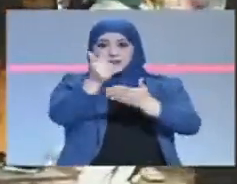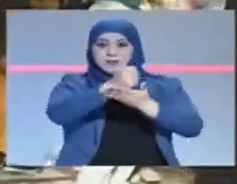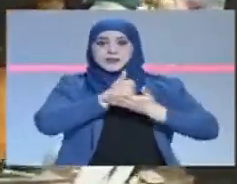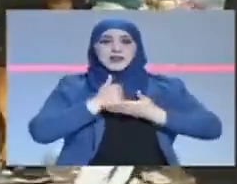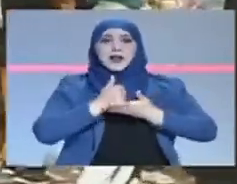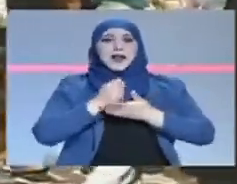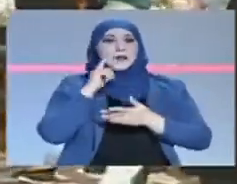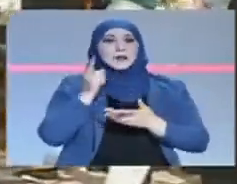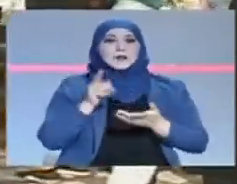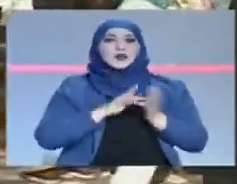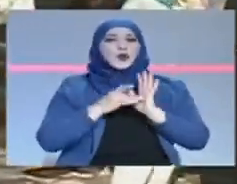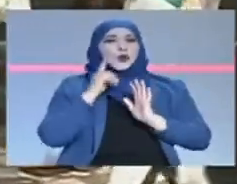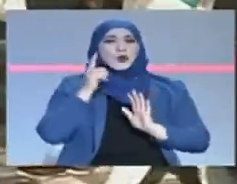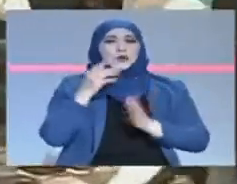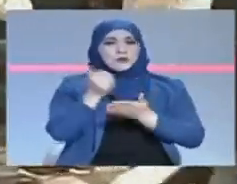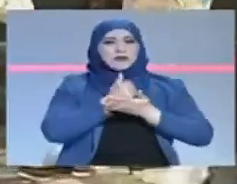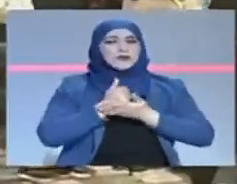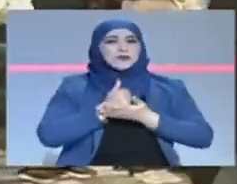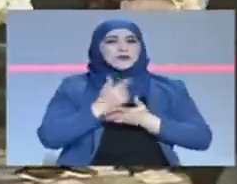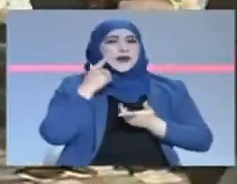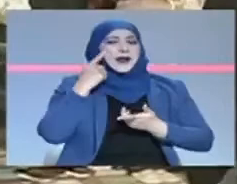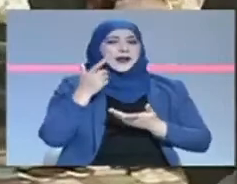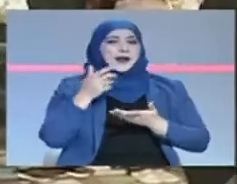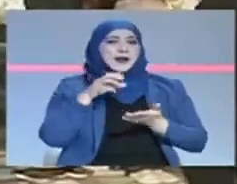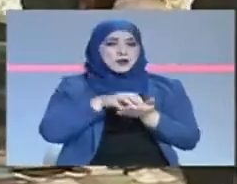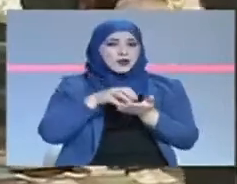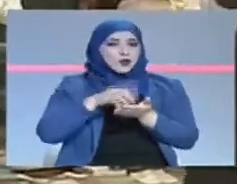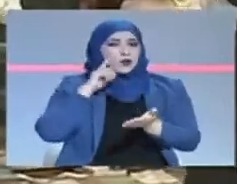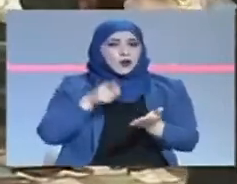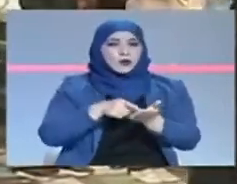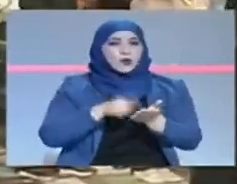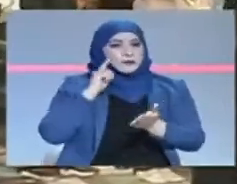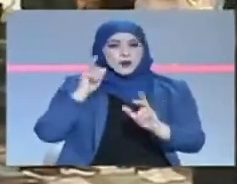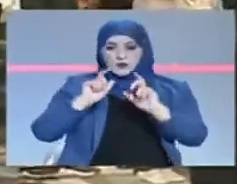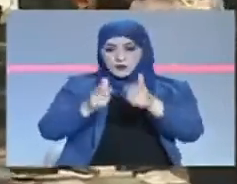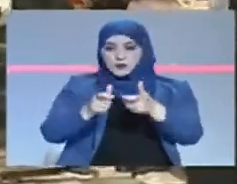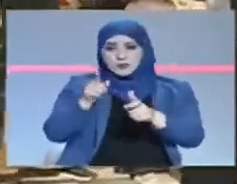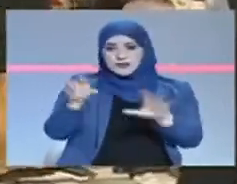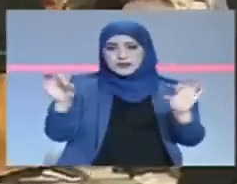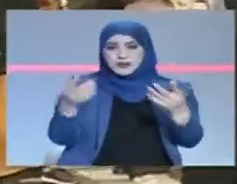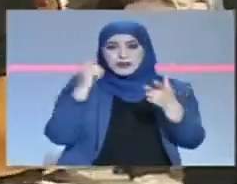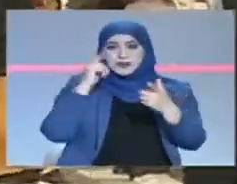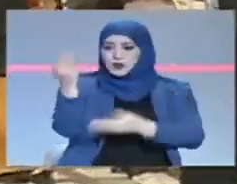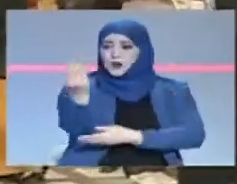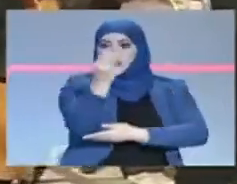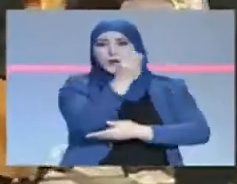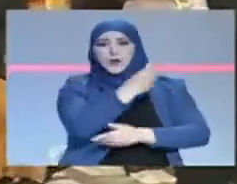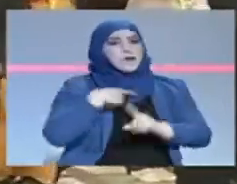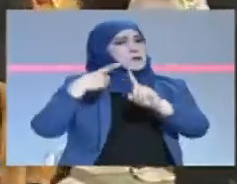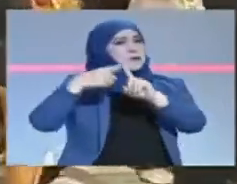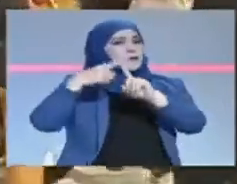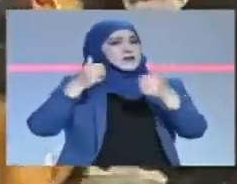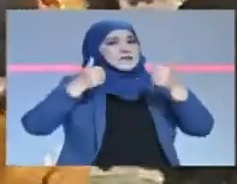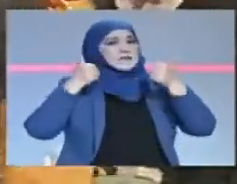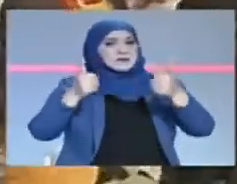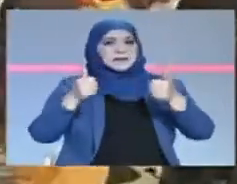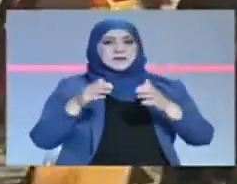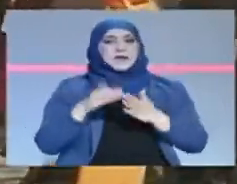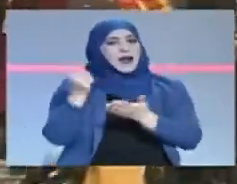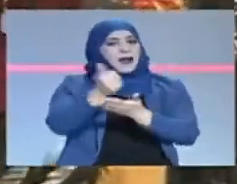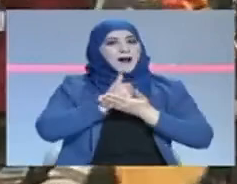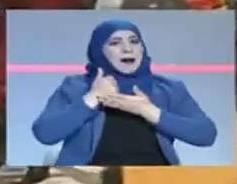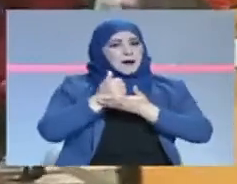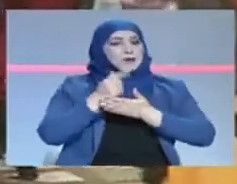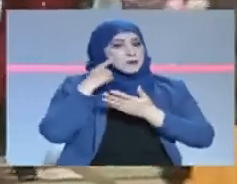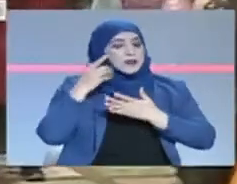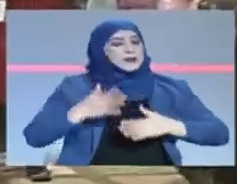والمساهمين معنا في القرية، هي فرصة زادة باش تكتشفوا قديش صغيراتنا متميزين في كل شيء، يعلمونا دروس في